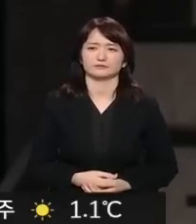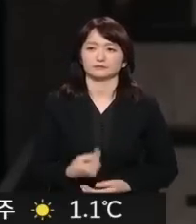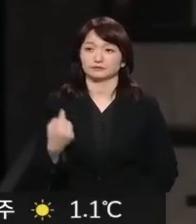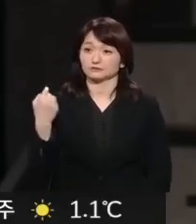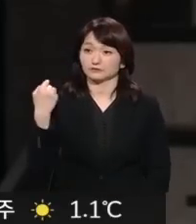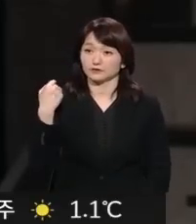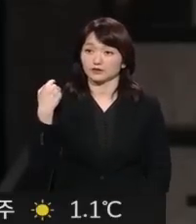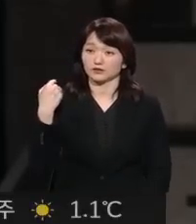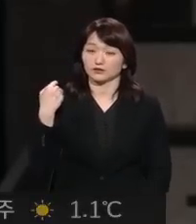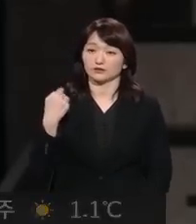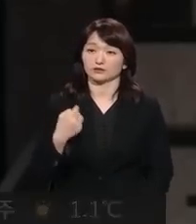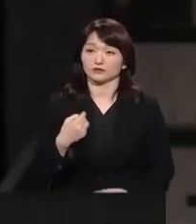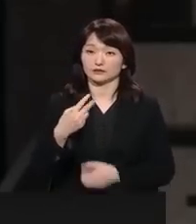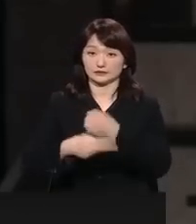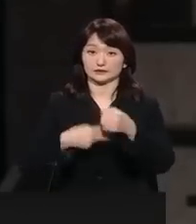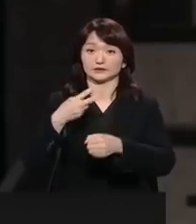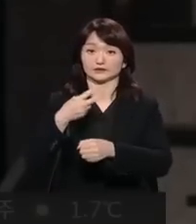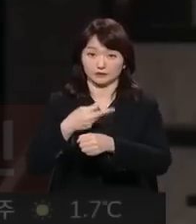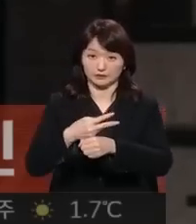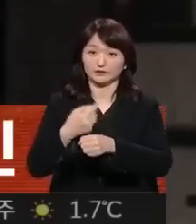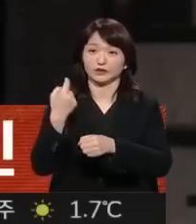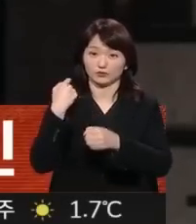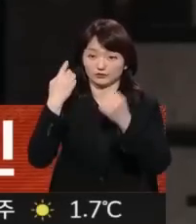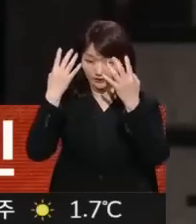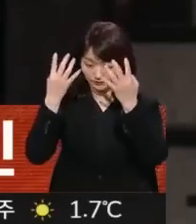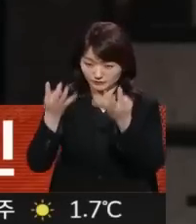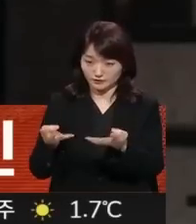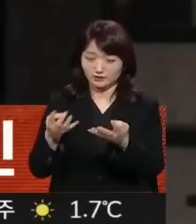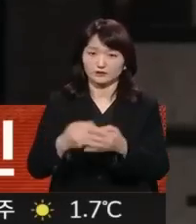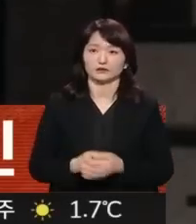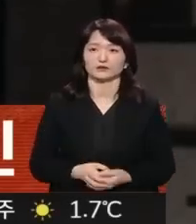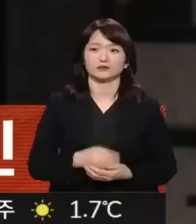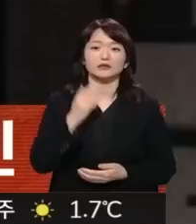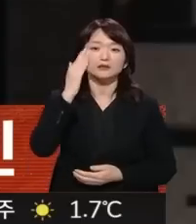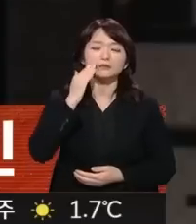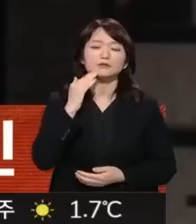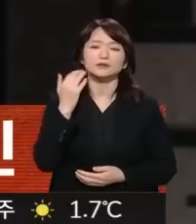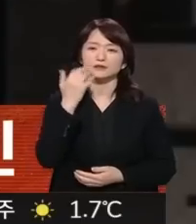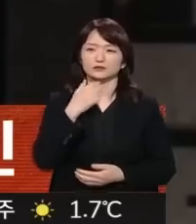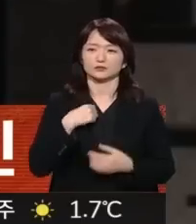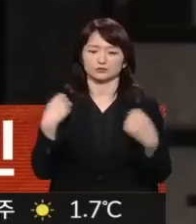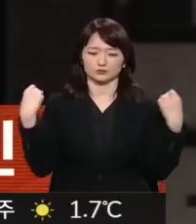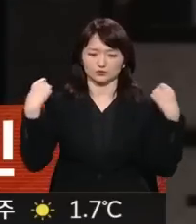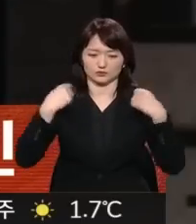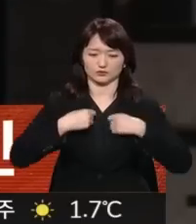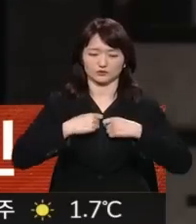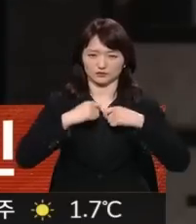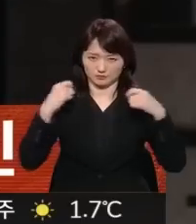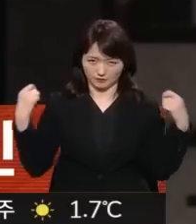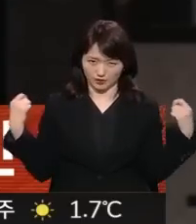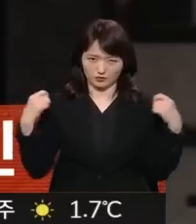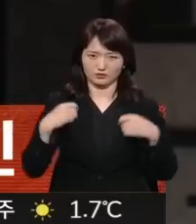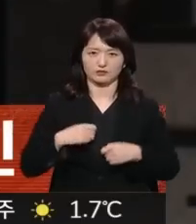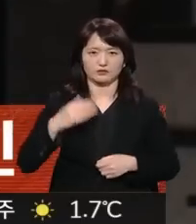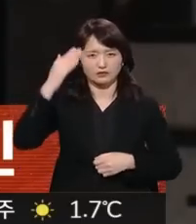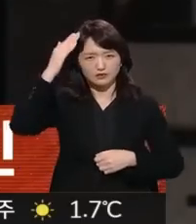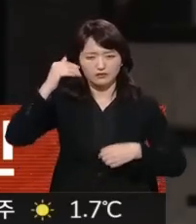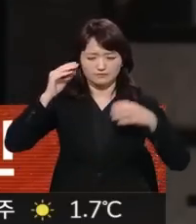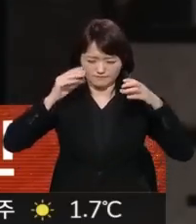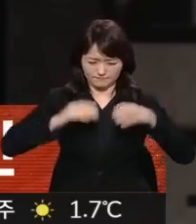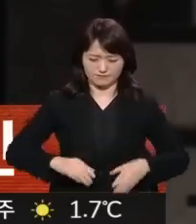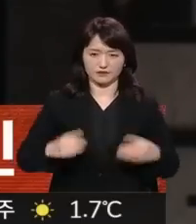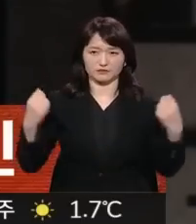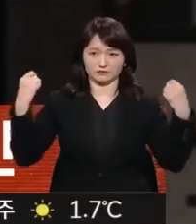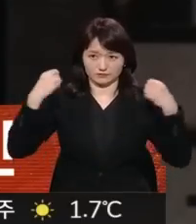어제만의 풀려났다고 2년 반에 어제 풀려났다고 합니다 파란색 수입 벗고 검정색 패딩으로 갈아입고요 남편은 펑펑